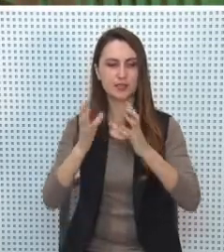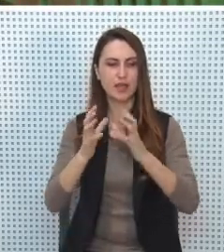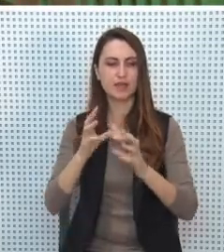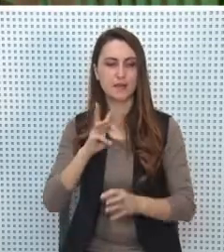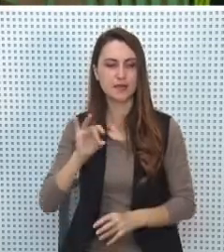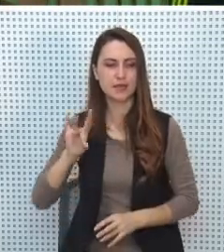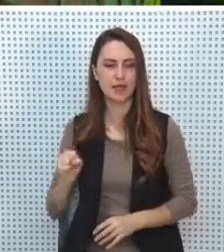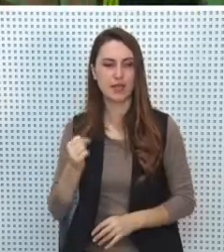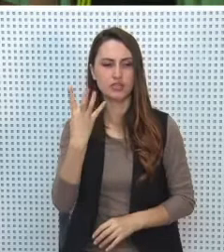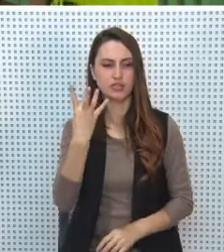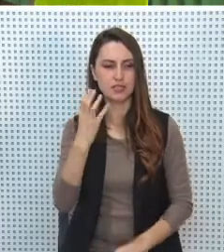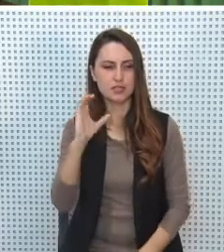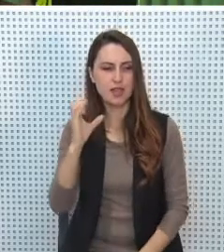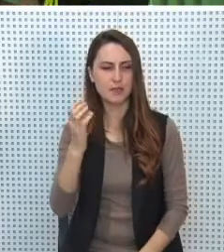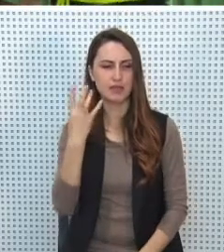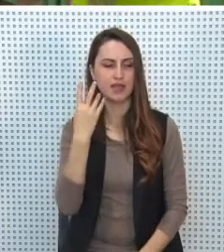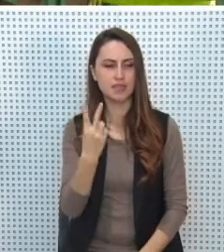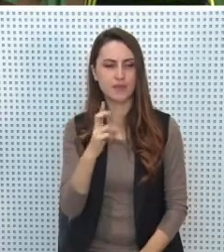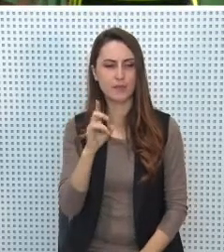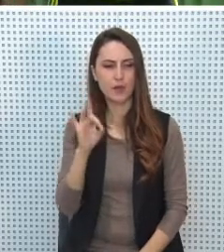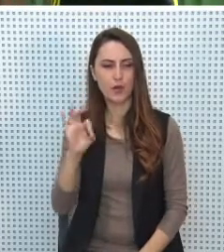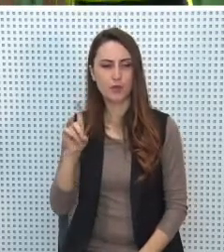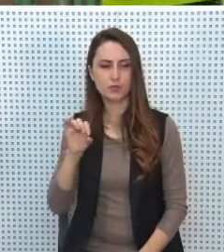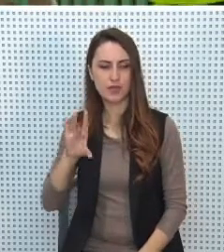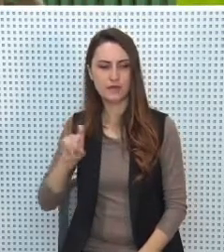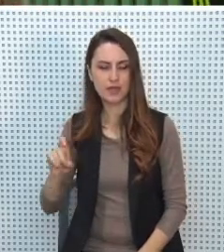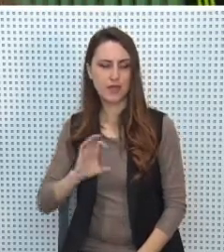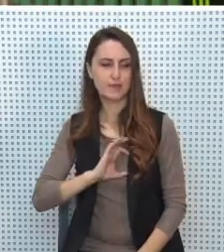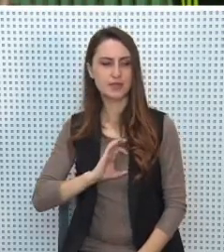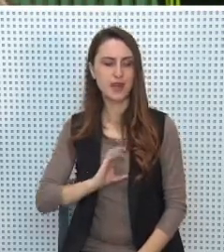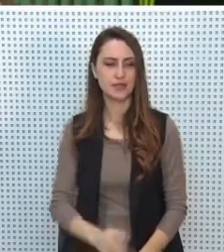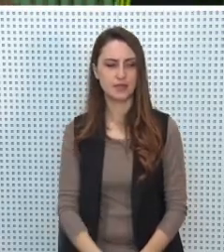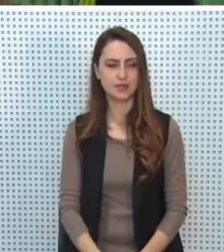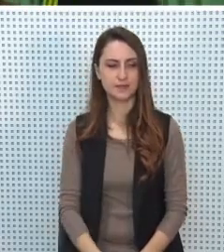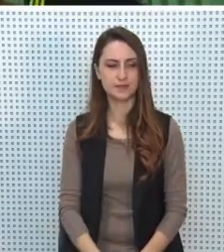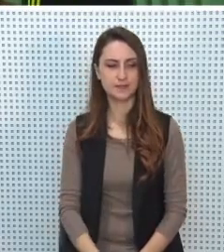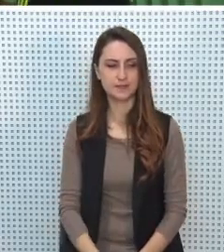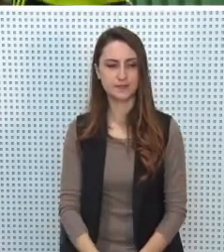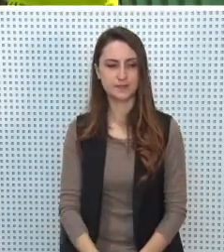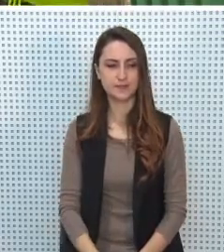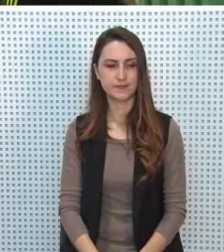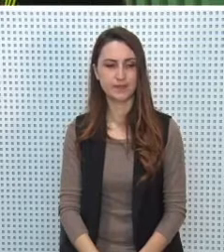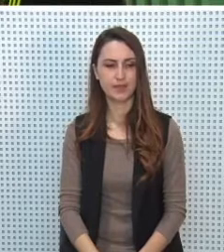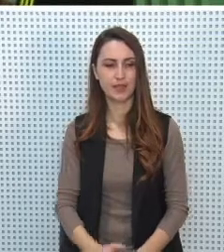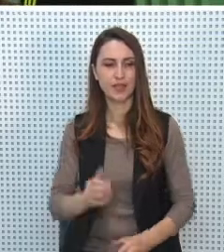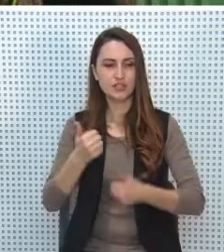2 бронзовых медали. На соревнованиях чемпионата Европы 2 золотых и 2 серебряных